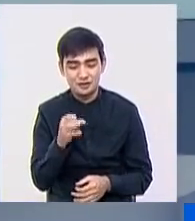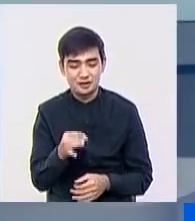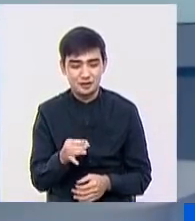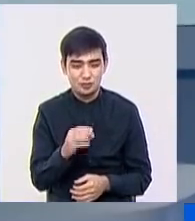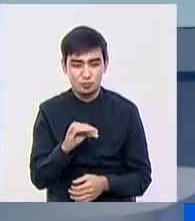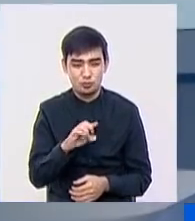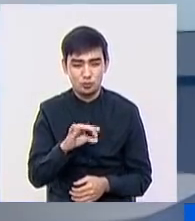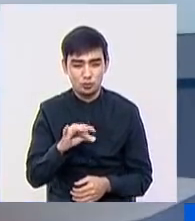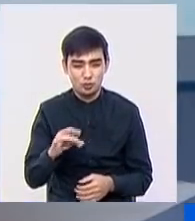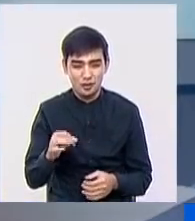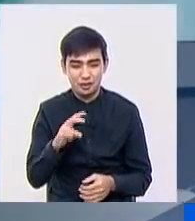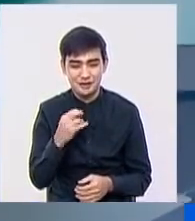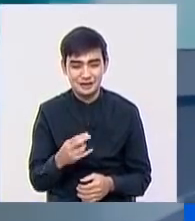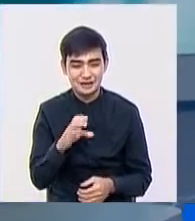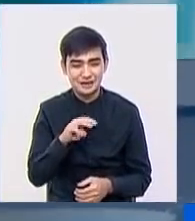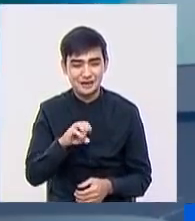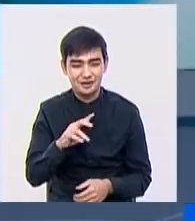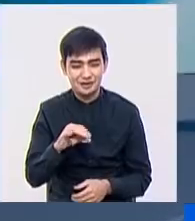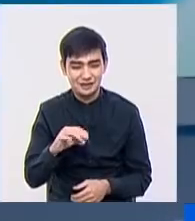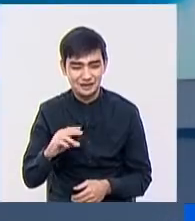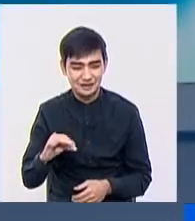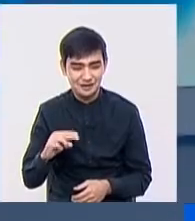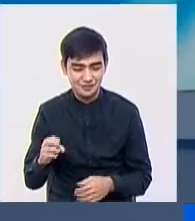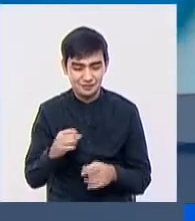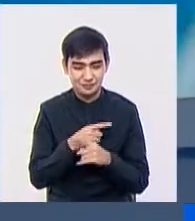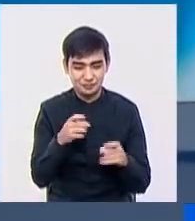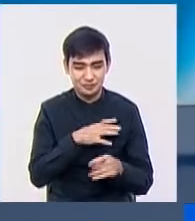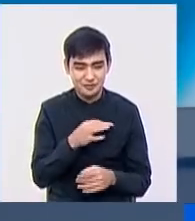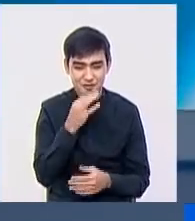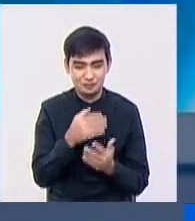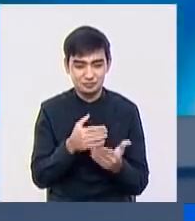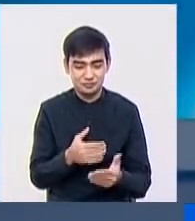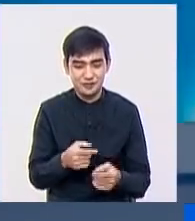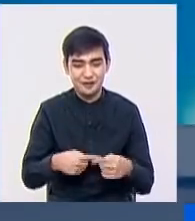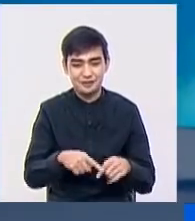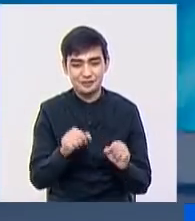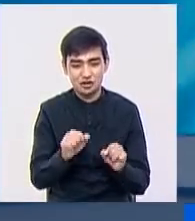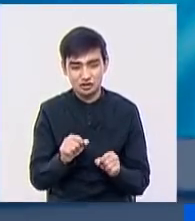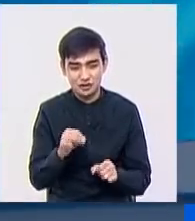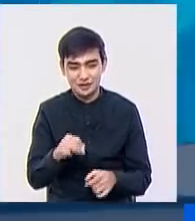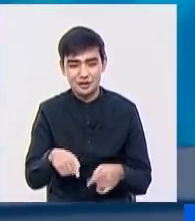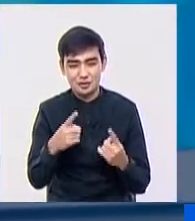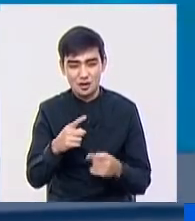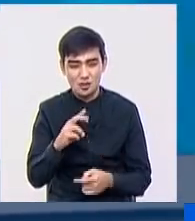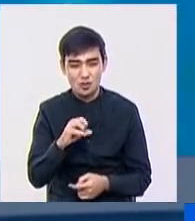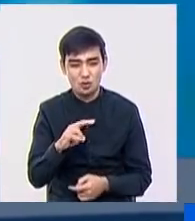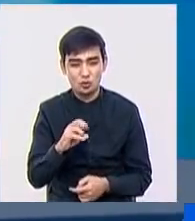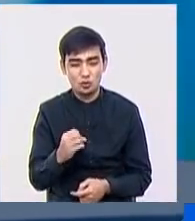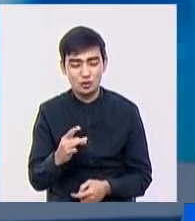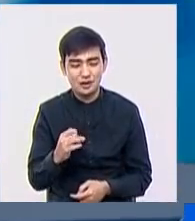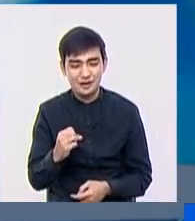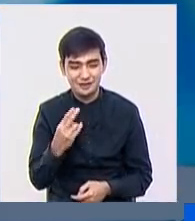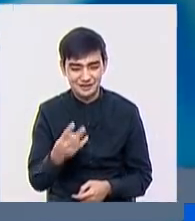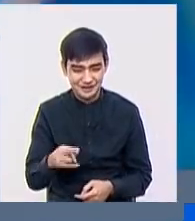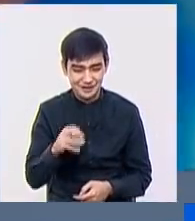Бюро национальной статистики. Это несмотря на то, что ранее в Агентстве по защите и развитию конкуренции сообщали о